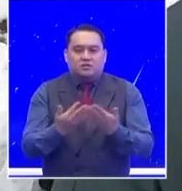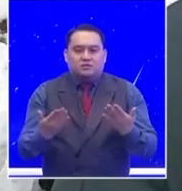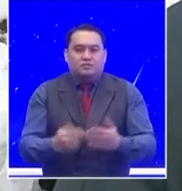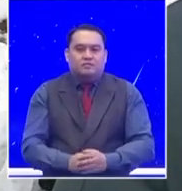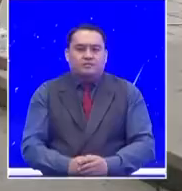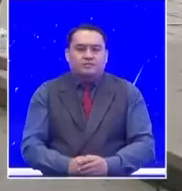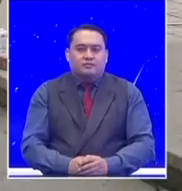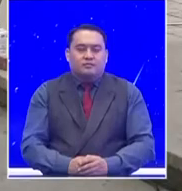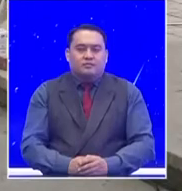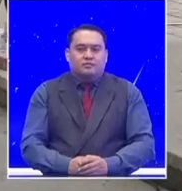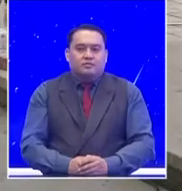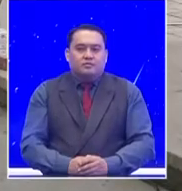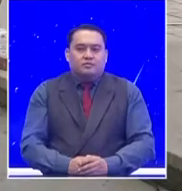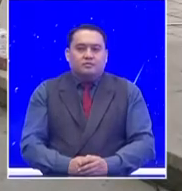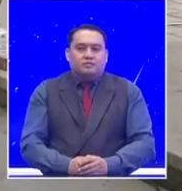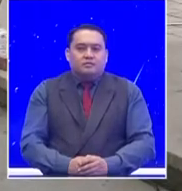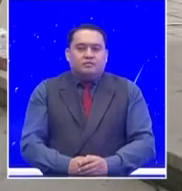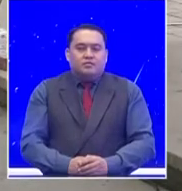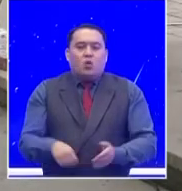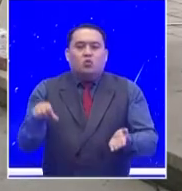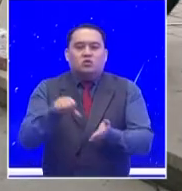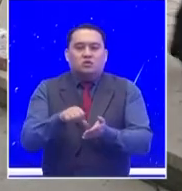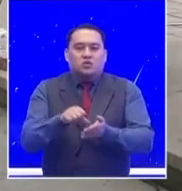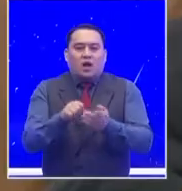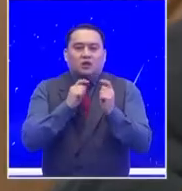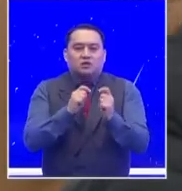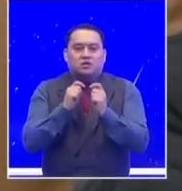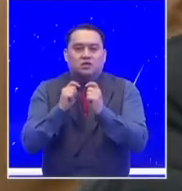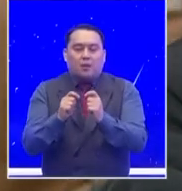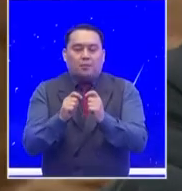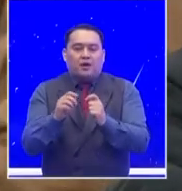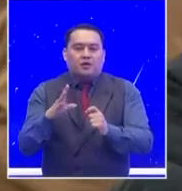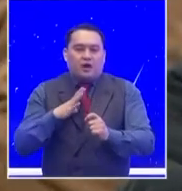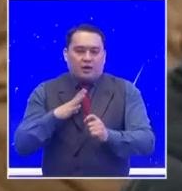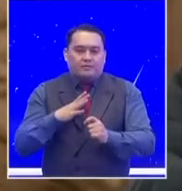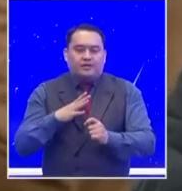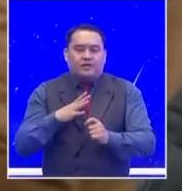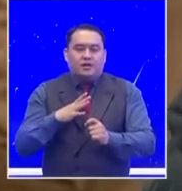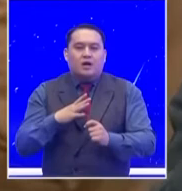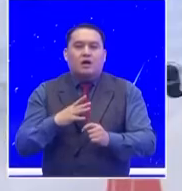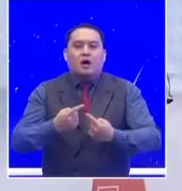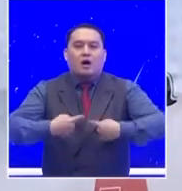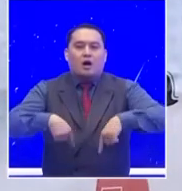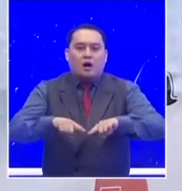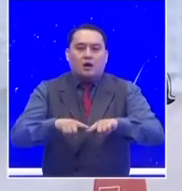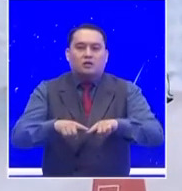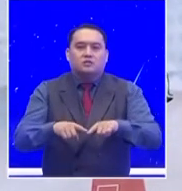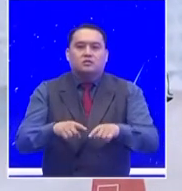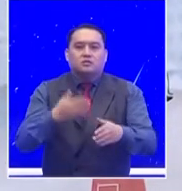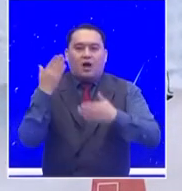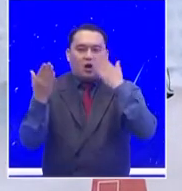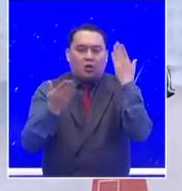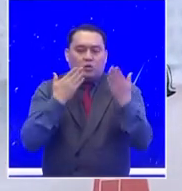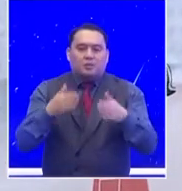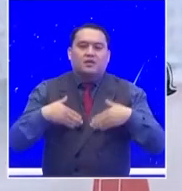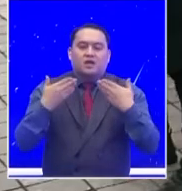мануфактуры. Самых креативных участников состязания наградили необычными призами и почетными грамотами. Организаторы народной забавы,